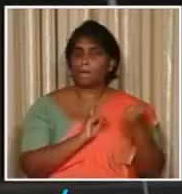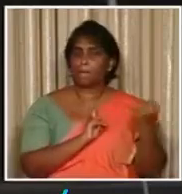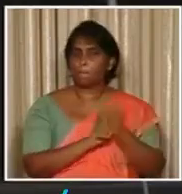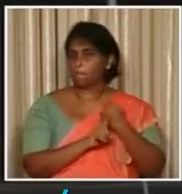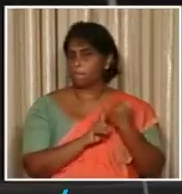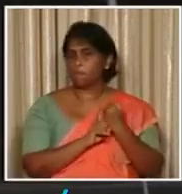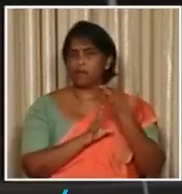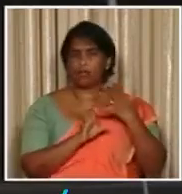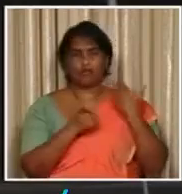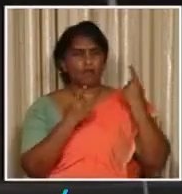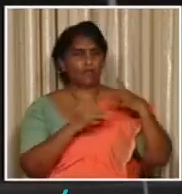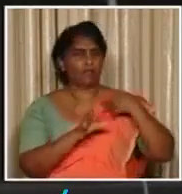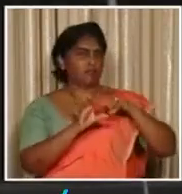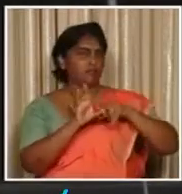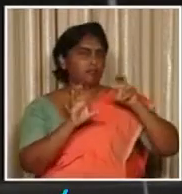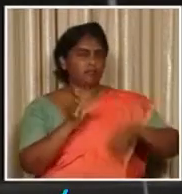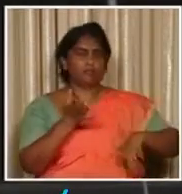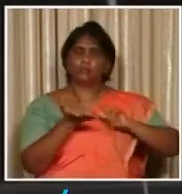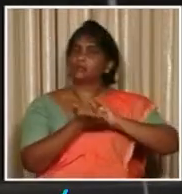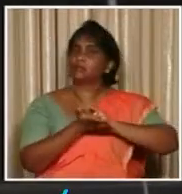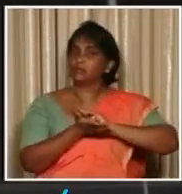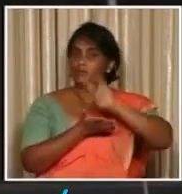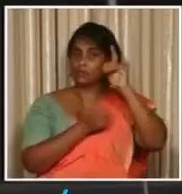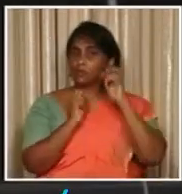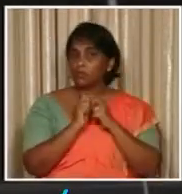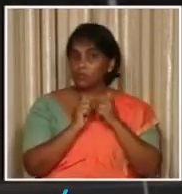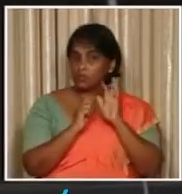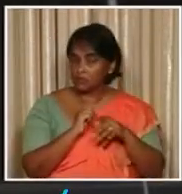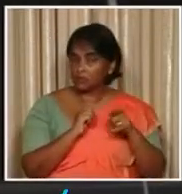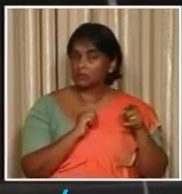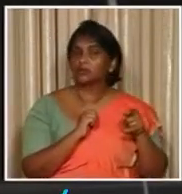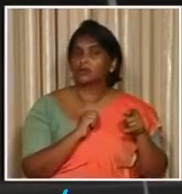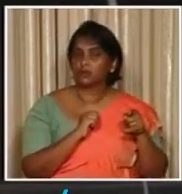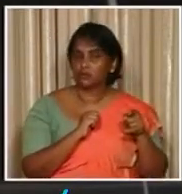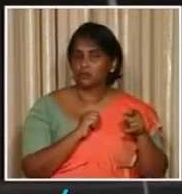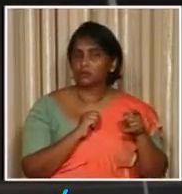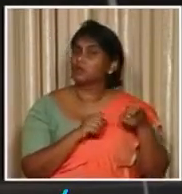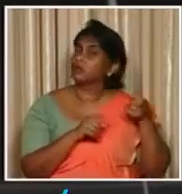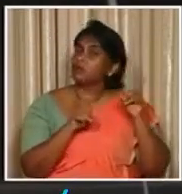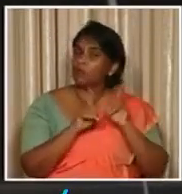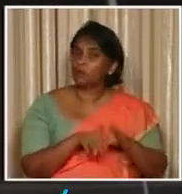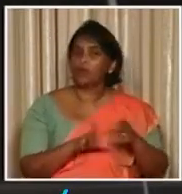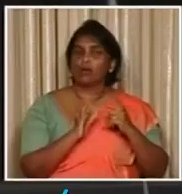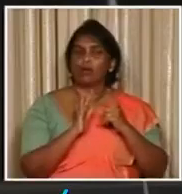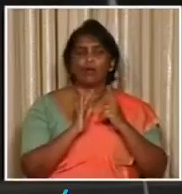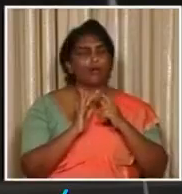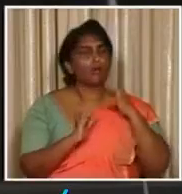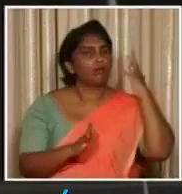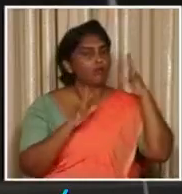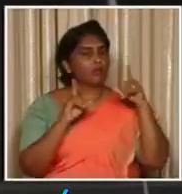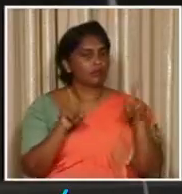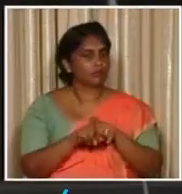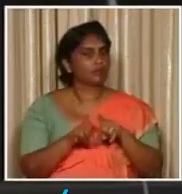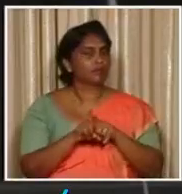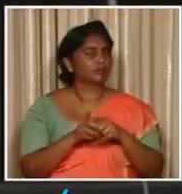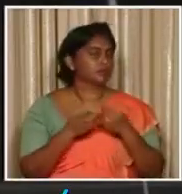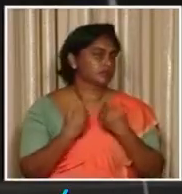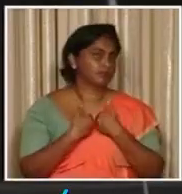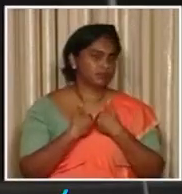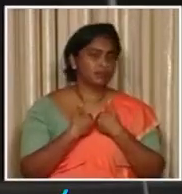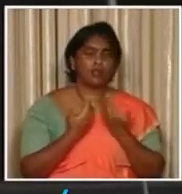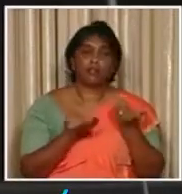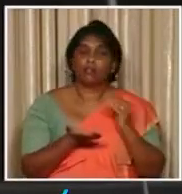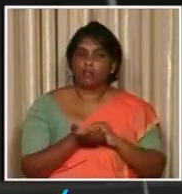නිසා ඉල්ලාස් වෙලා රටත් ඇරලා දාලා යන තත්වයකට පත් වුණාම එතකොට ජාත්‍යන්තර වශයෙන් අපි